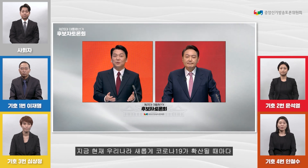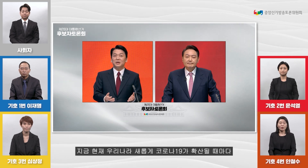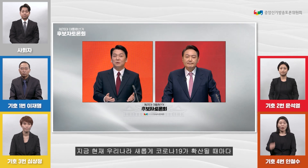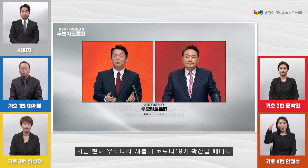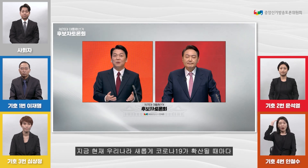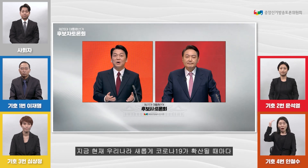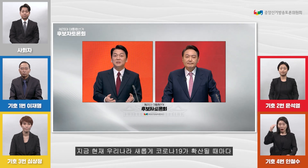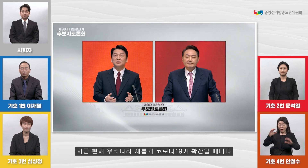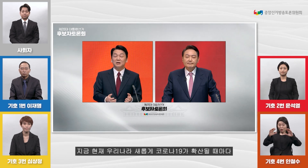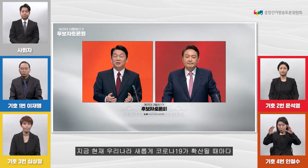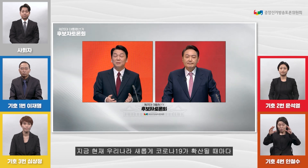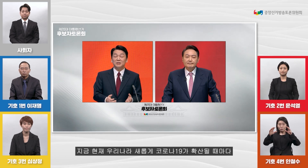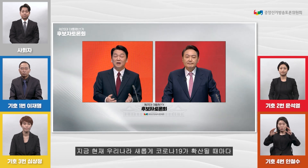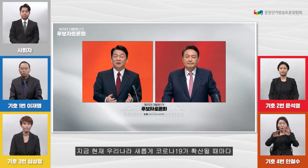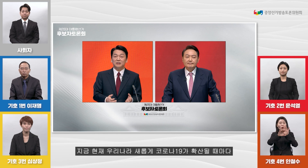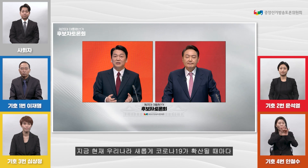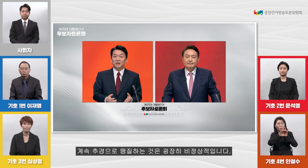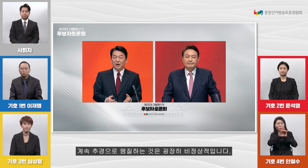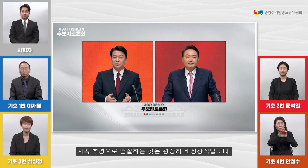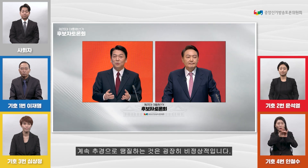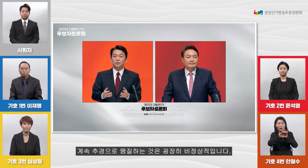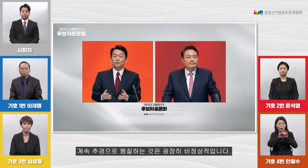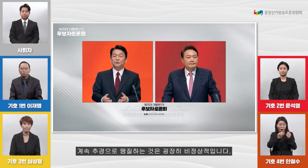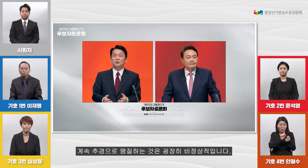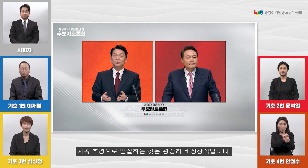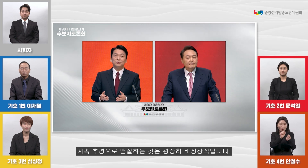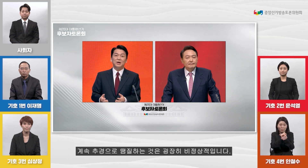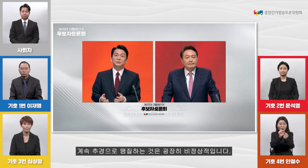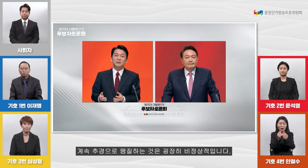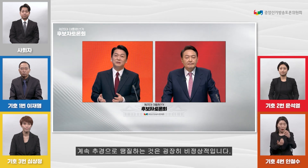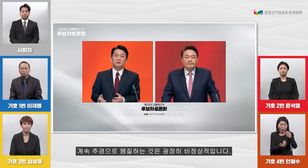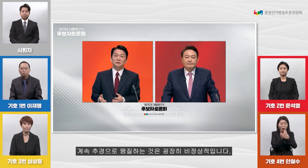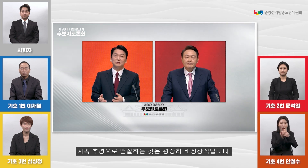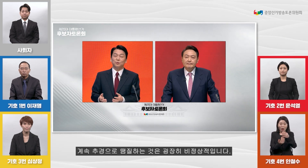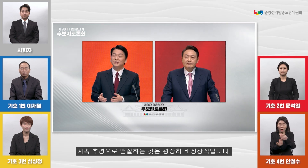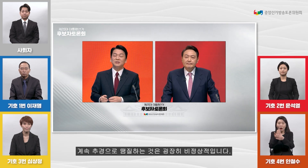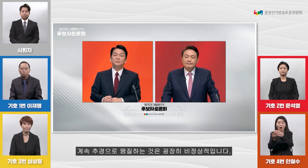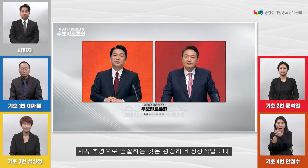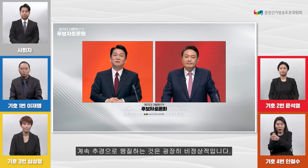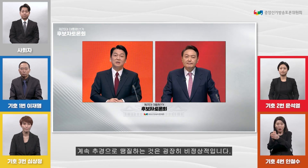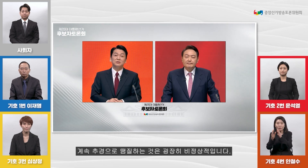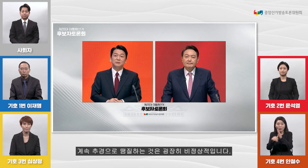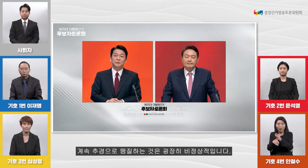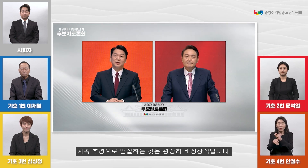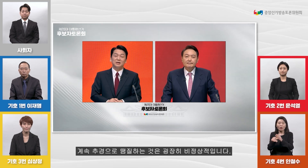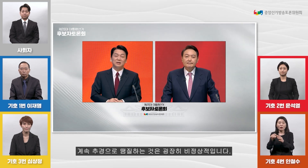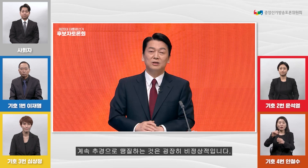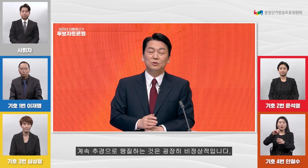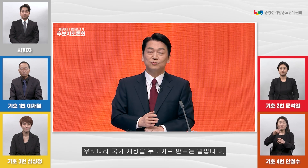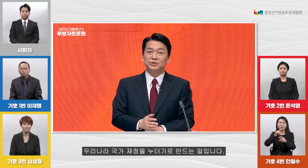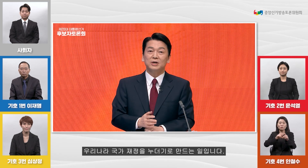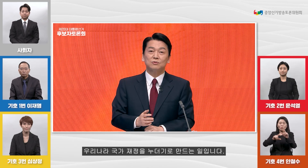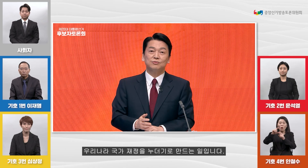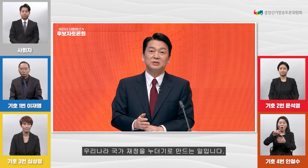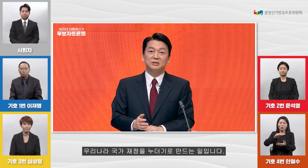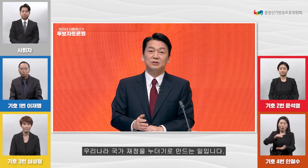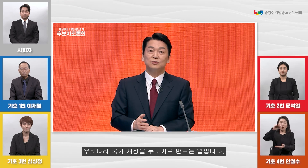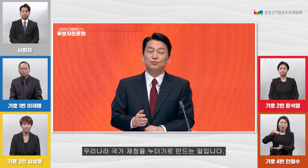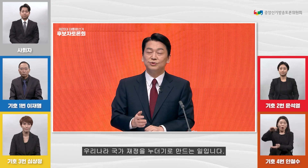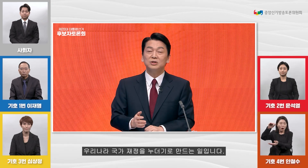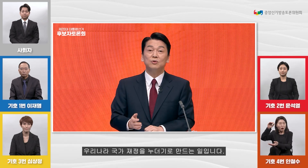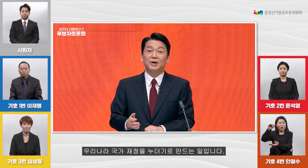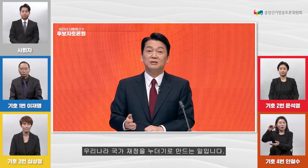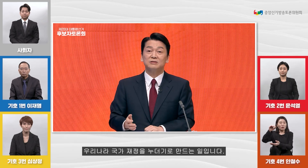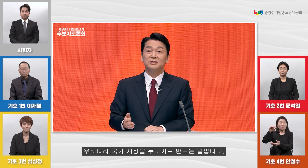새롭게 코로나19가 확산될 때마다 계속 추경으로 땜질하는 것은 굉장히 비정상적입니다. 우리나라 국가